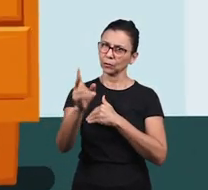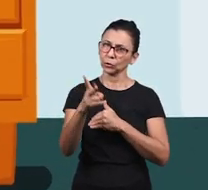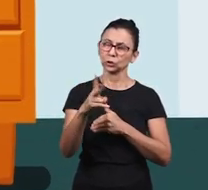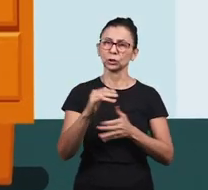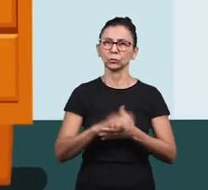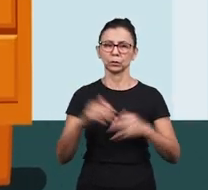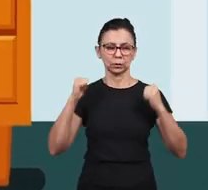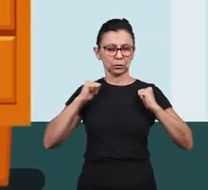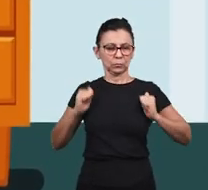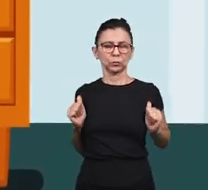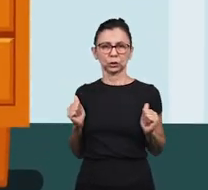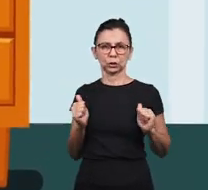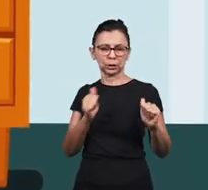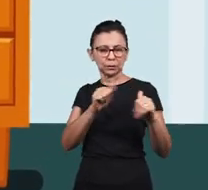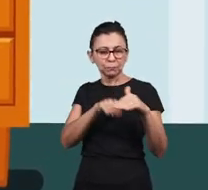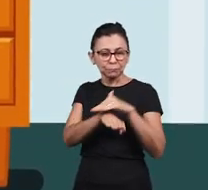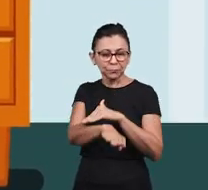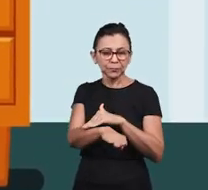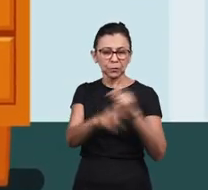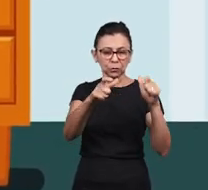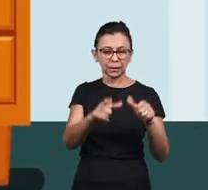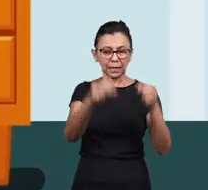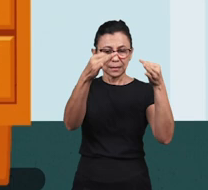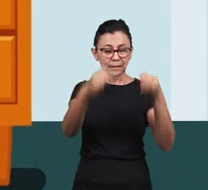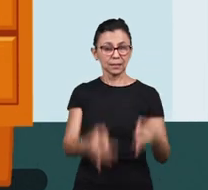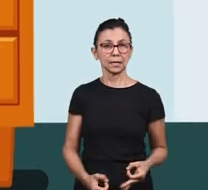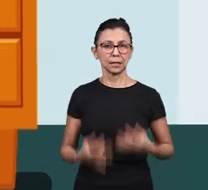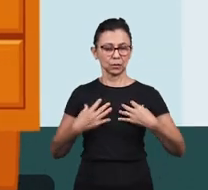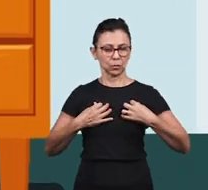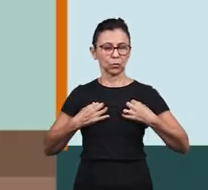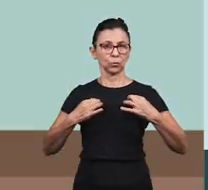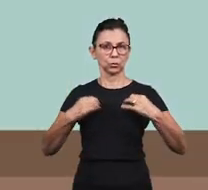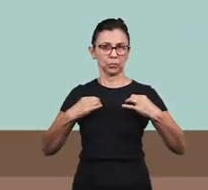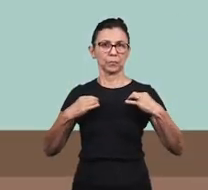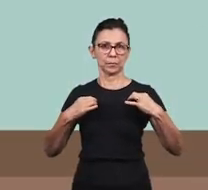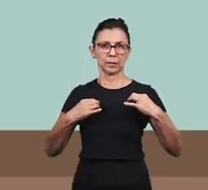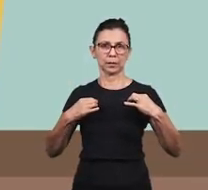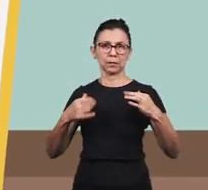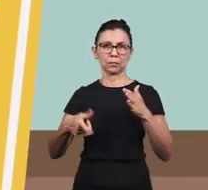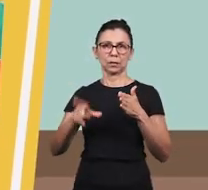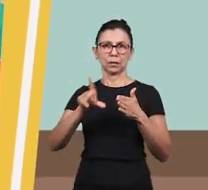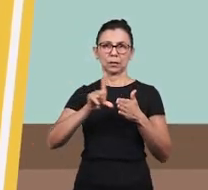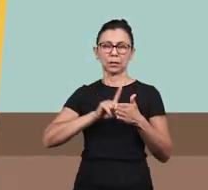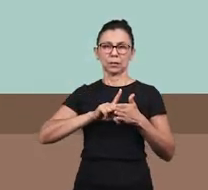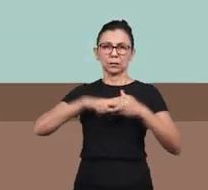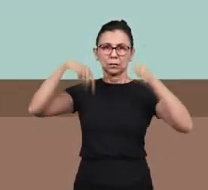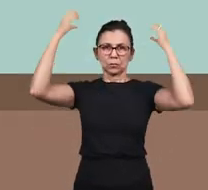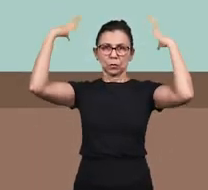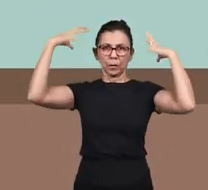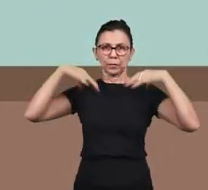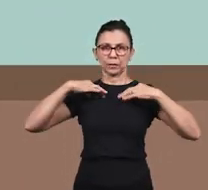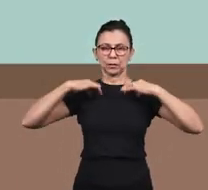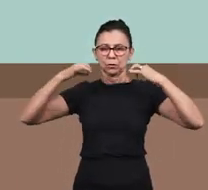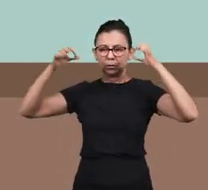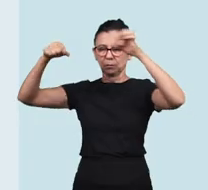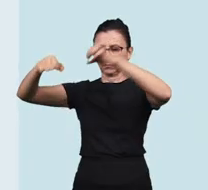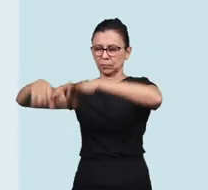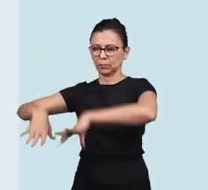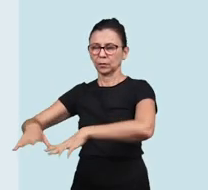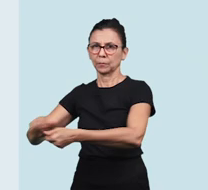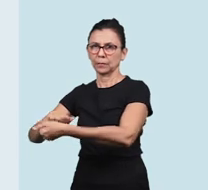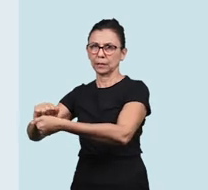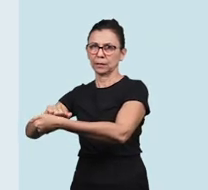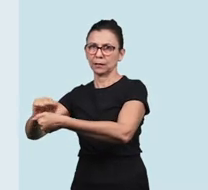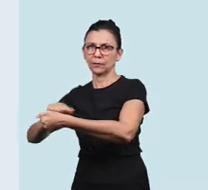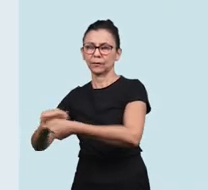où elle doit ranger son sac à dos et ses chaussures. Elle sait où mettre son uniforme ou avant de